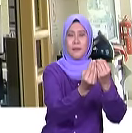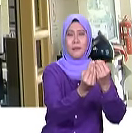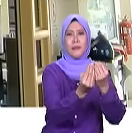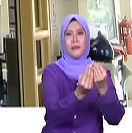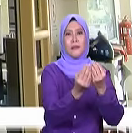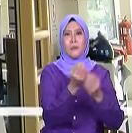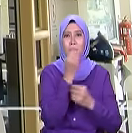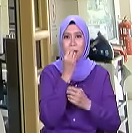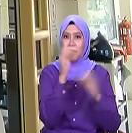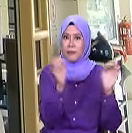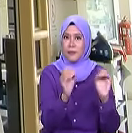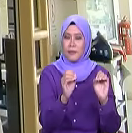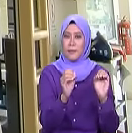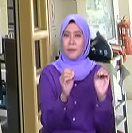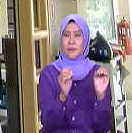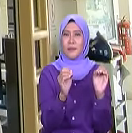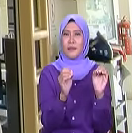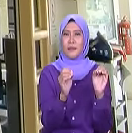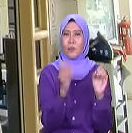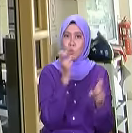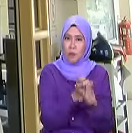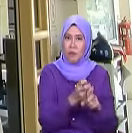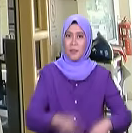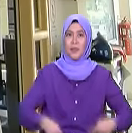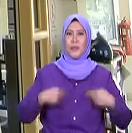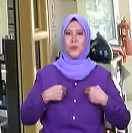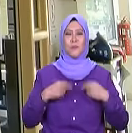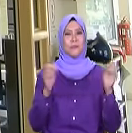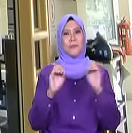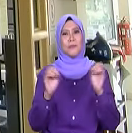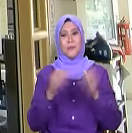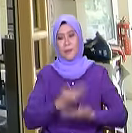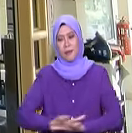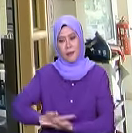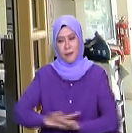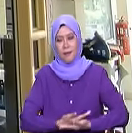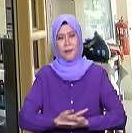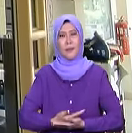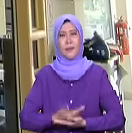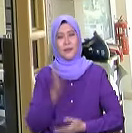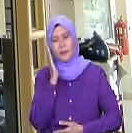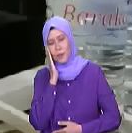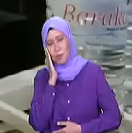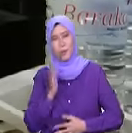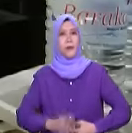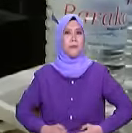makan. Kita nak pastikan tidak ada anak-anak kita yang tertidur